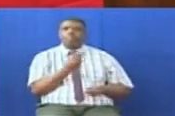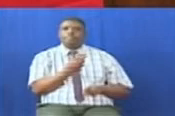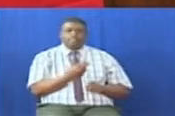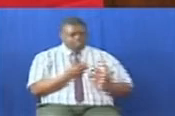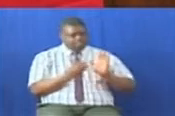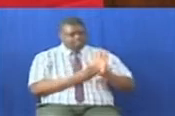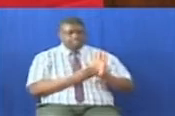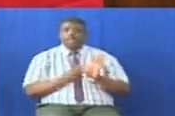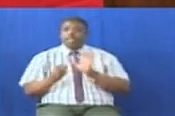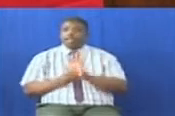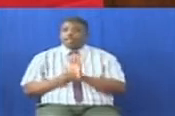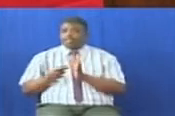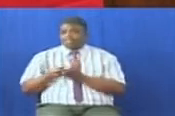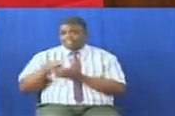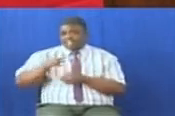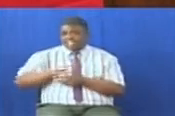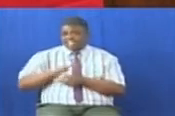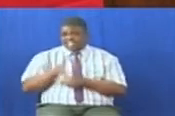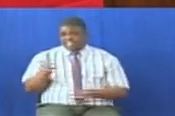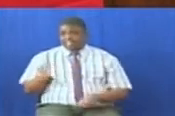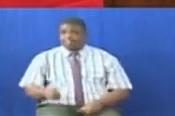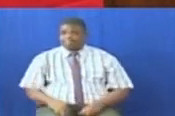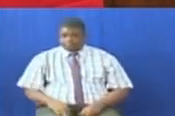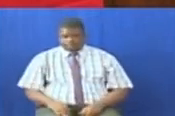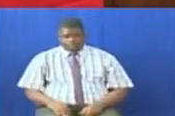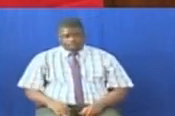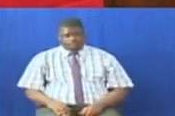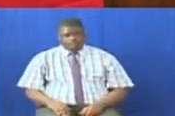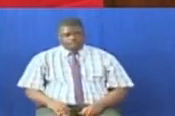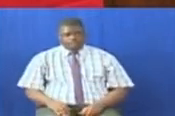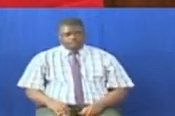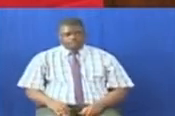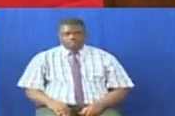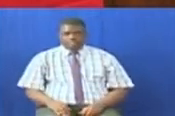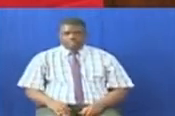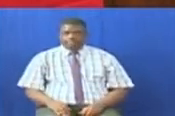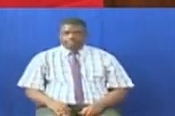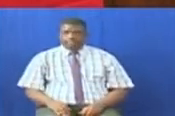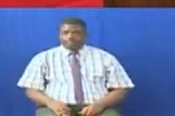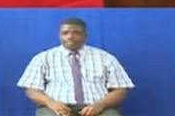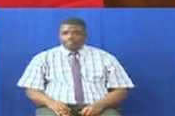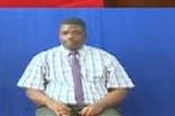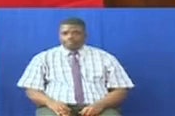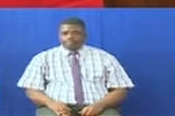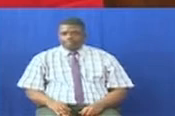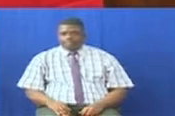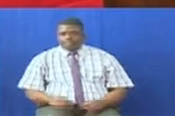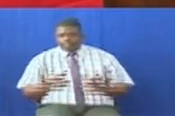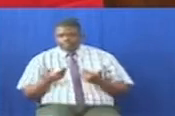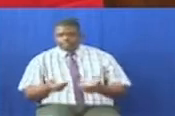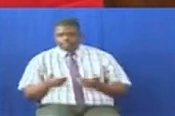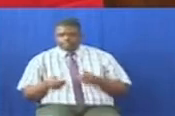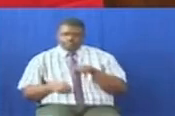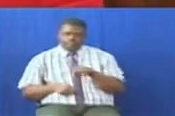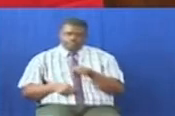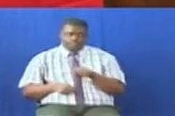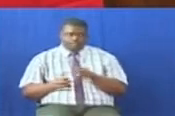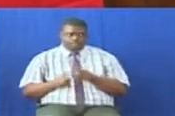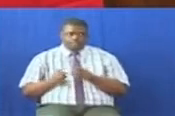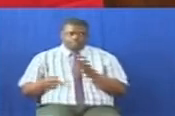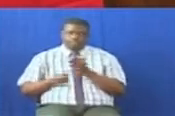sana. Matokeo yake ni kwamba halmashauri sasa haiwezi kununua tena dawa, na matokeo